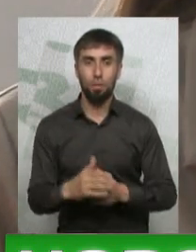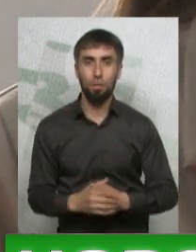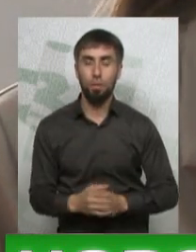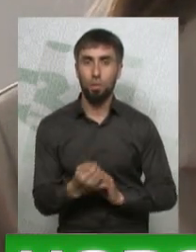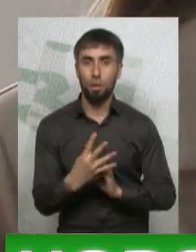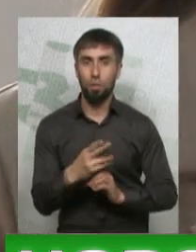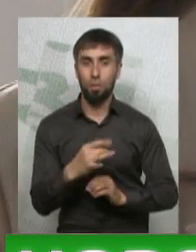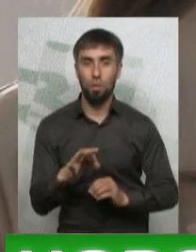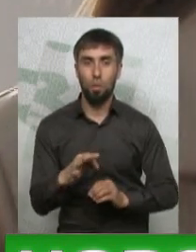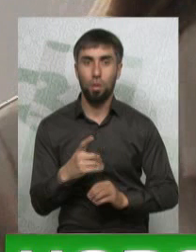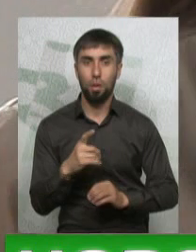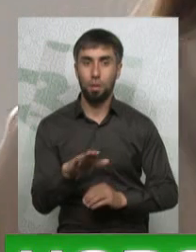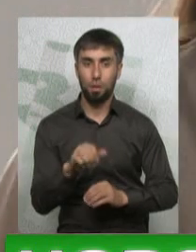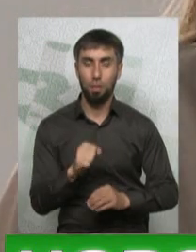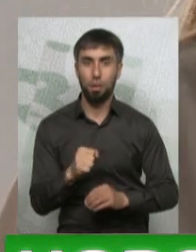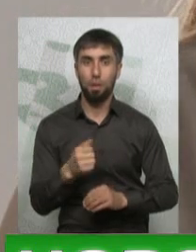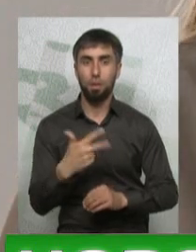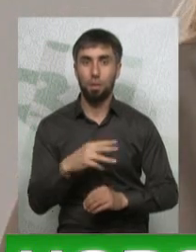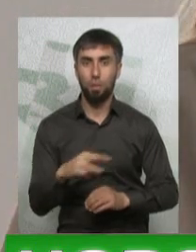14 микрозаймов на сумму